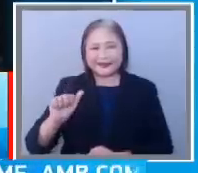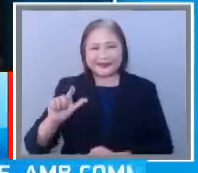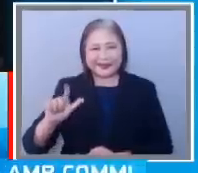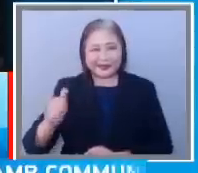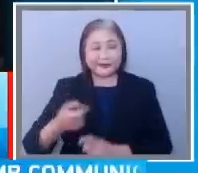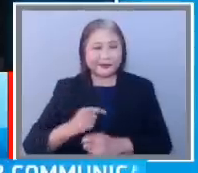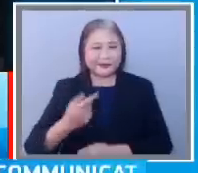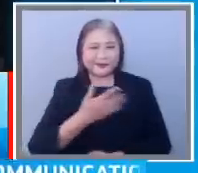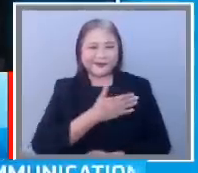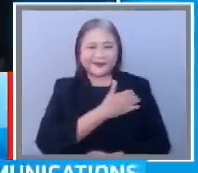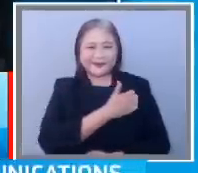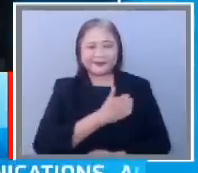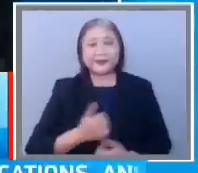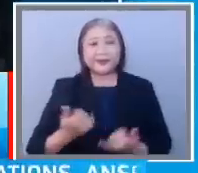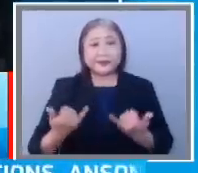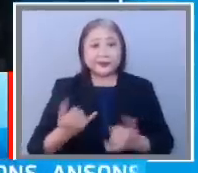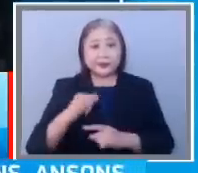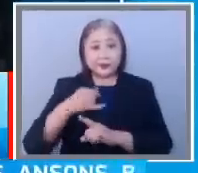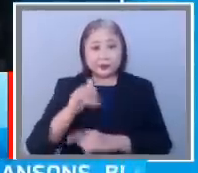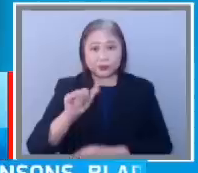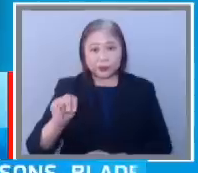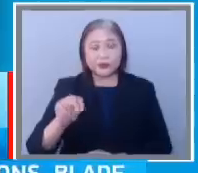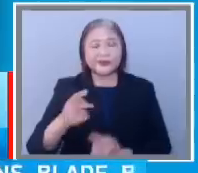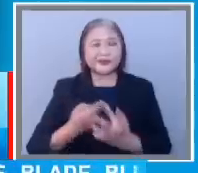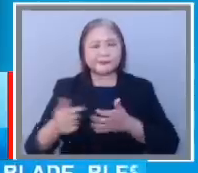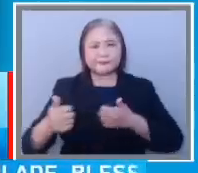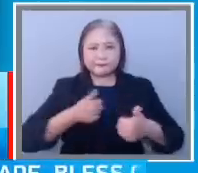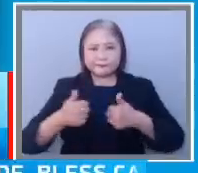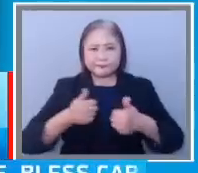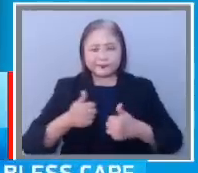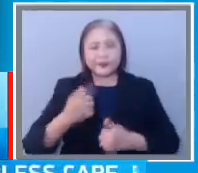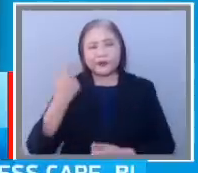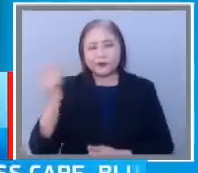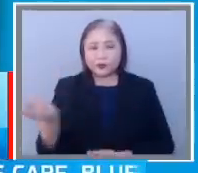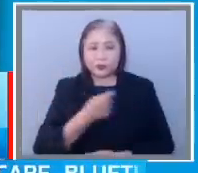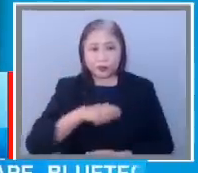Enero lamang, lumaban si Alex sa isang qualifying match sa